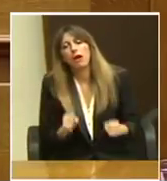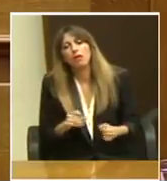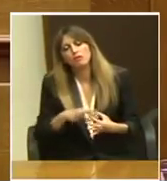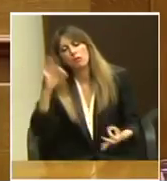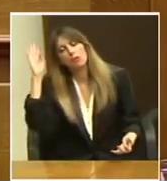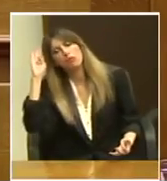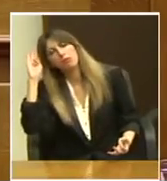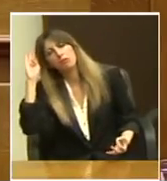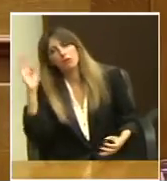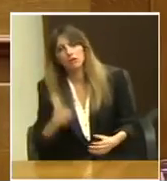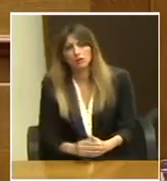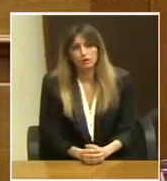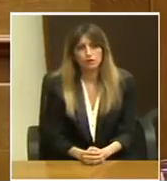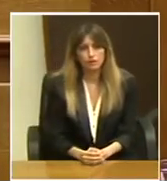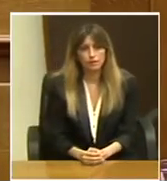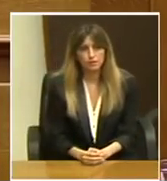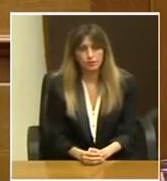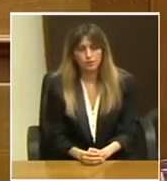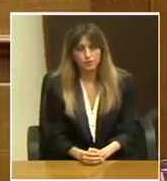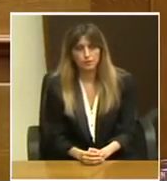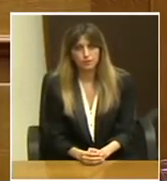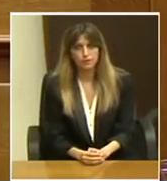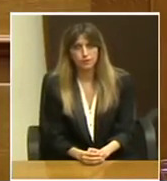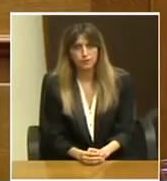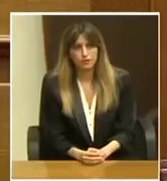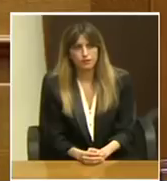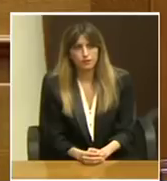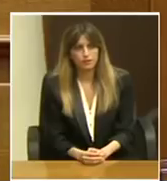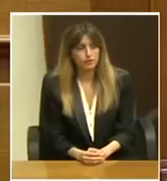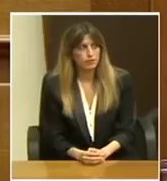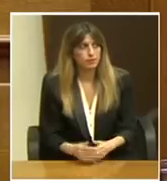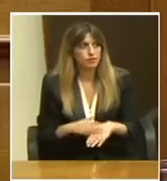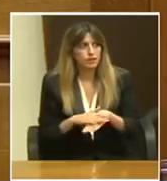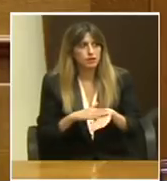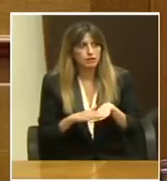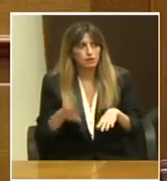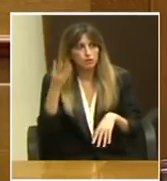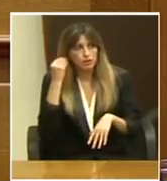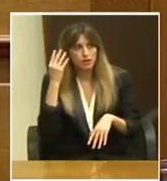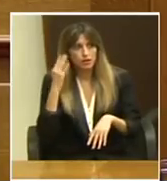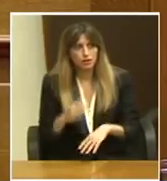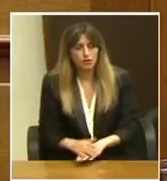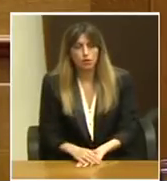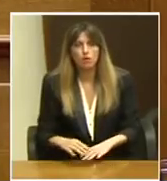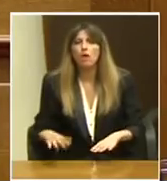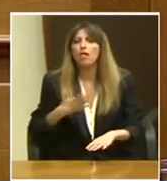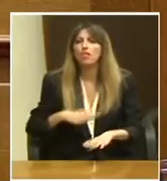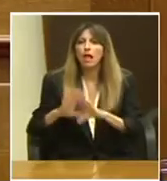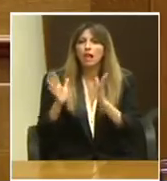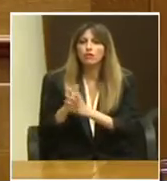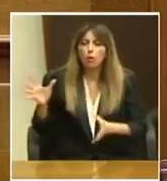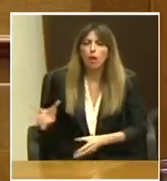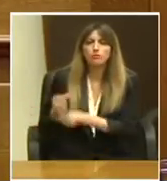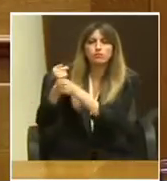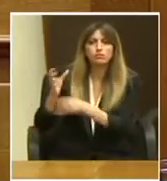ειδικούς. Είναι οπαδοί της εκκρεμότητας. Να μένουν όλα εκκρεμοί. Να μην κάνεις τίποτα. Μου λένε